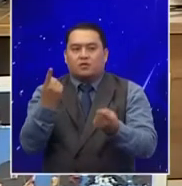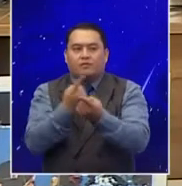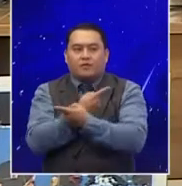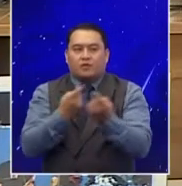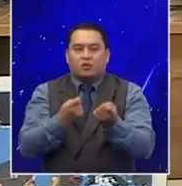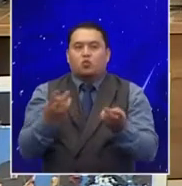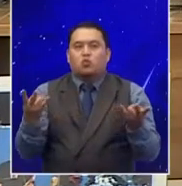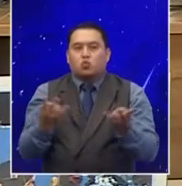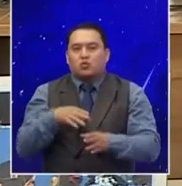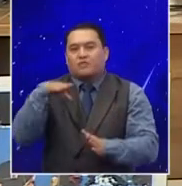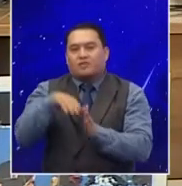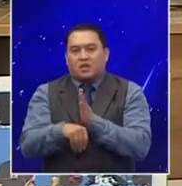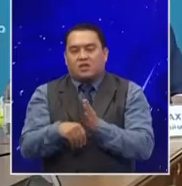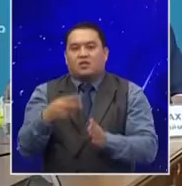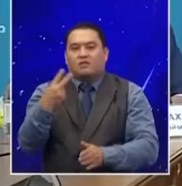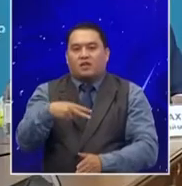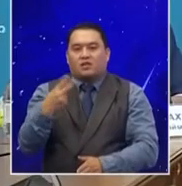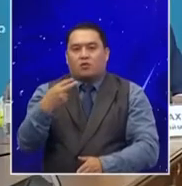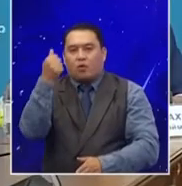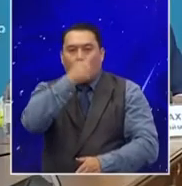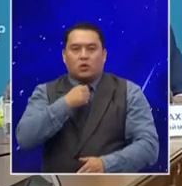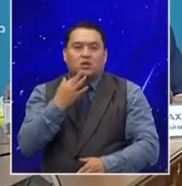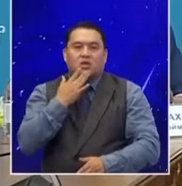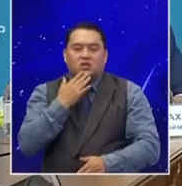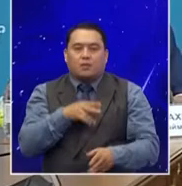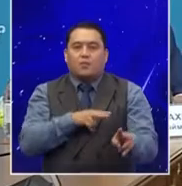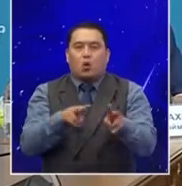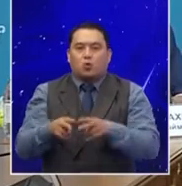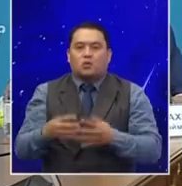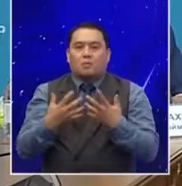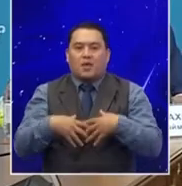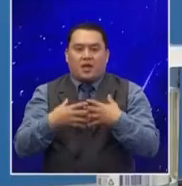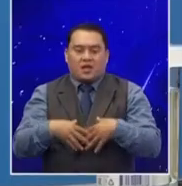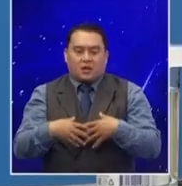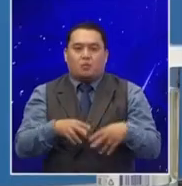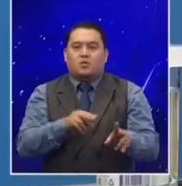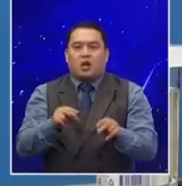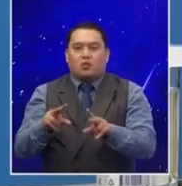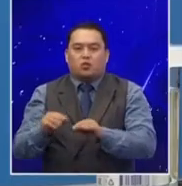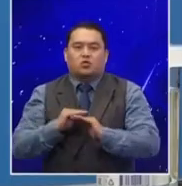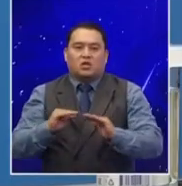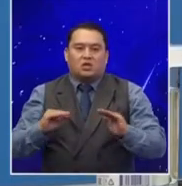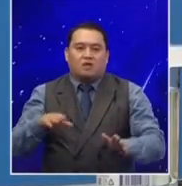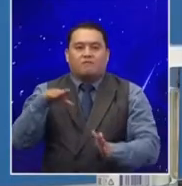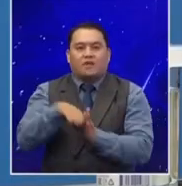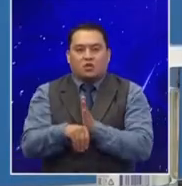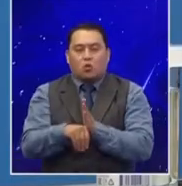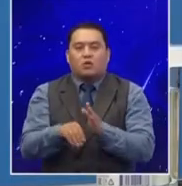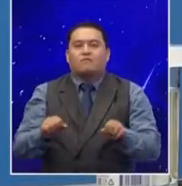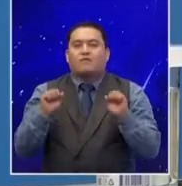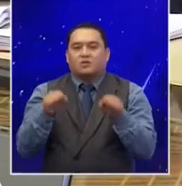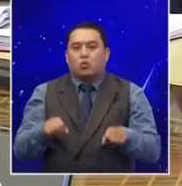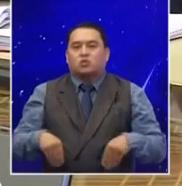необходимости разработать и внедрить с 2022 года национальный мониторинговый механизм – индекс благополучия детей. Введение индекса даст